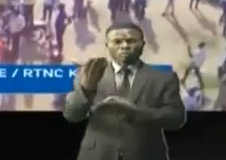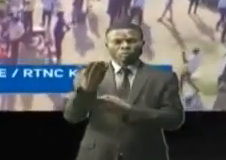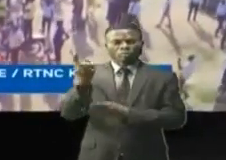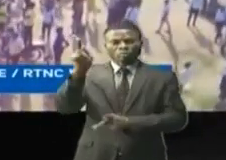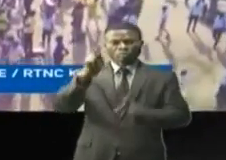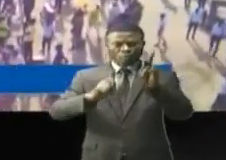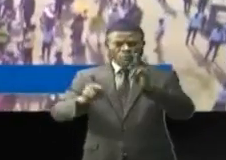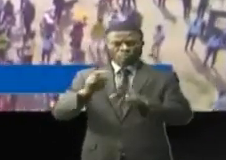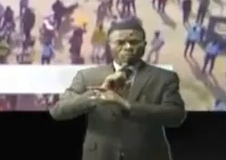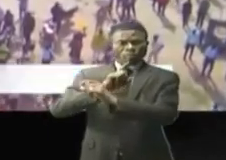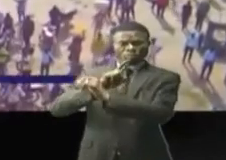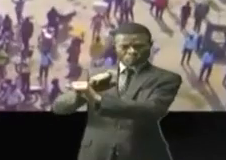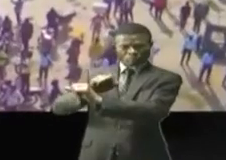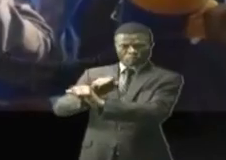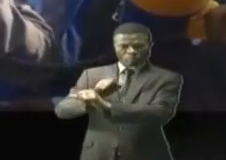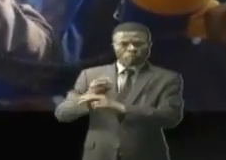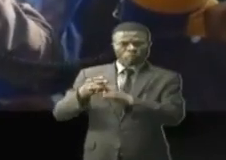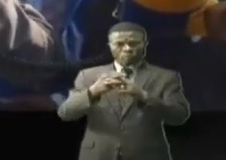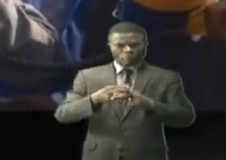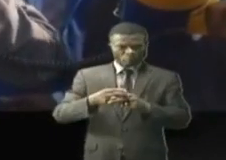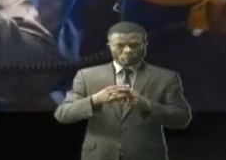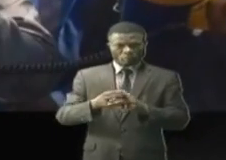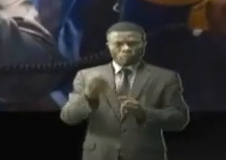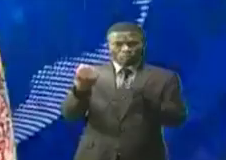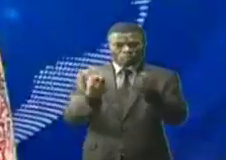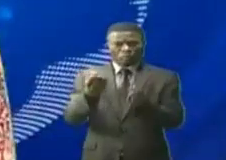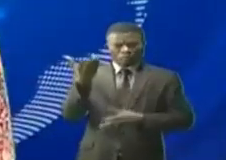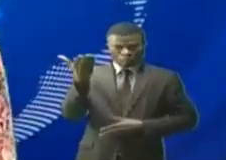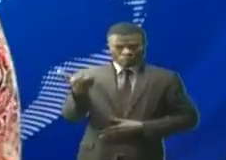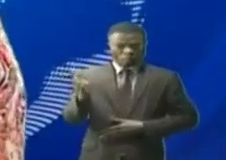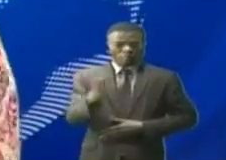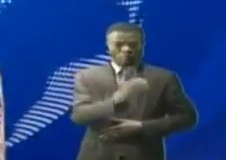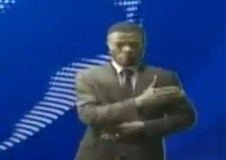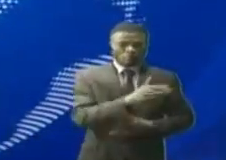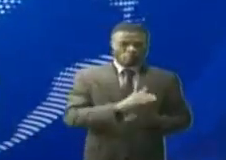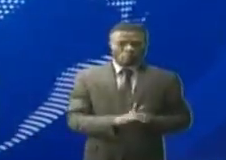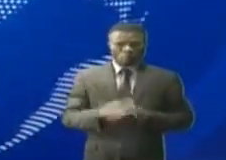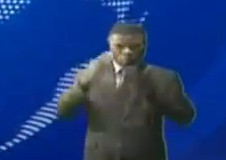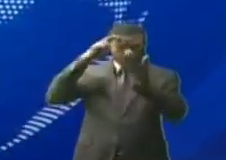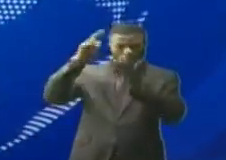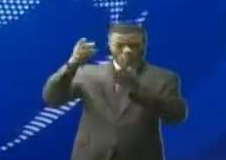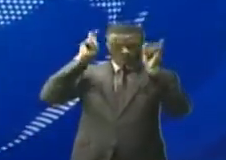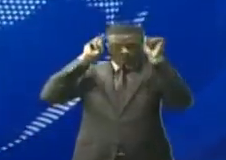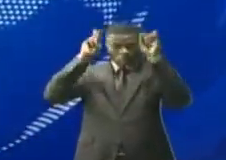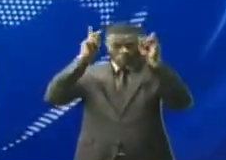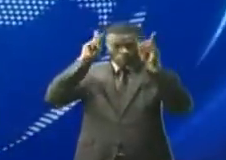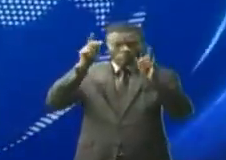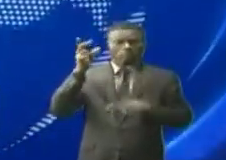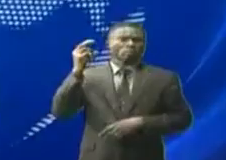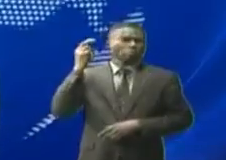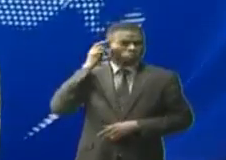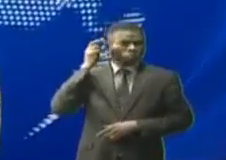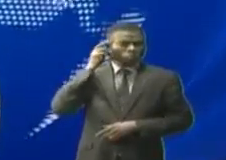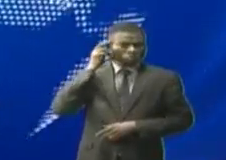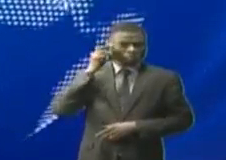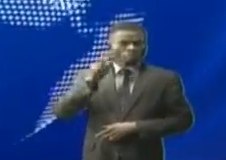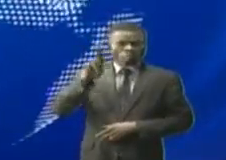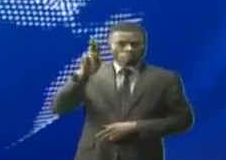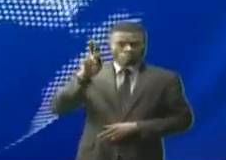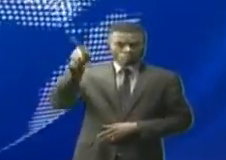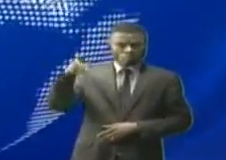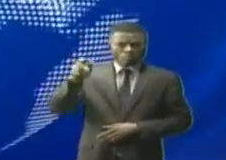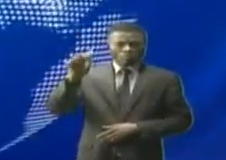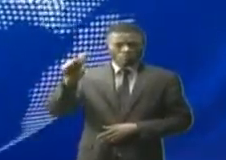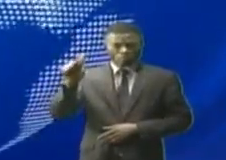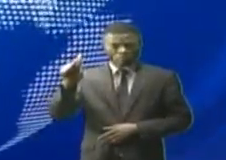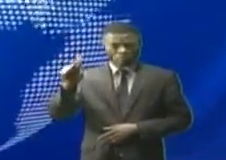population la protection et la surveillance de ses engins. L'université pédagogique de Kananga, UPCAN,